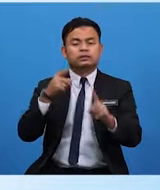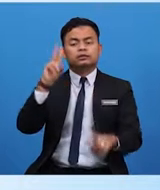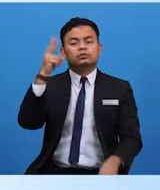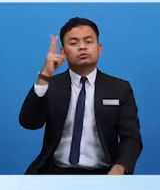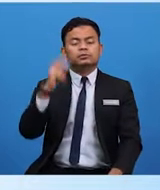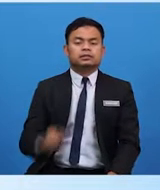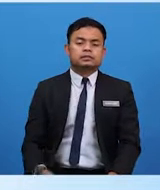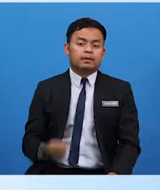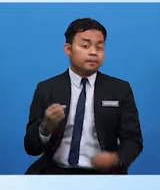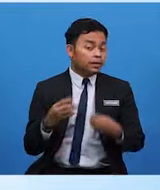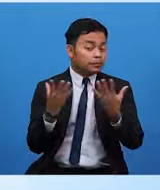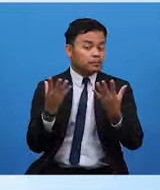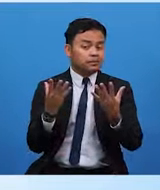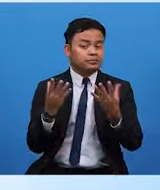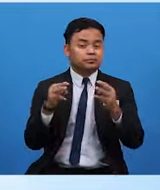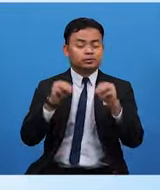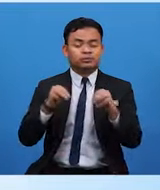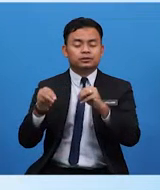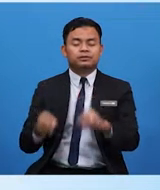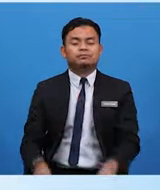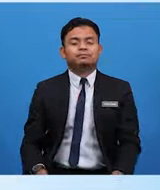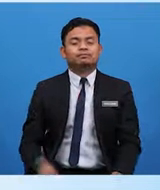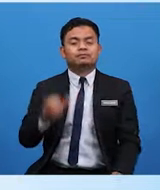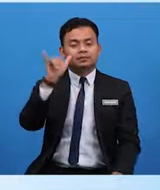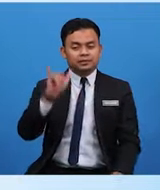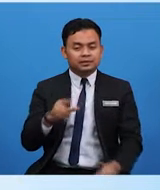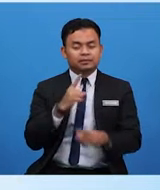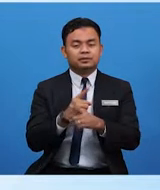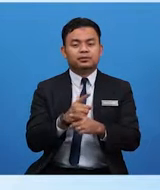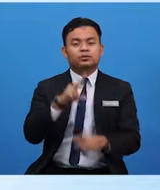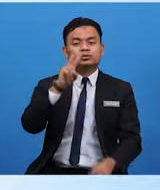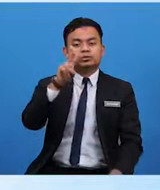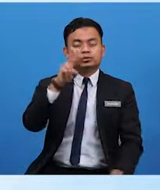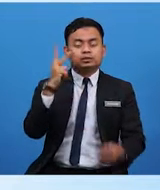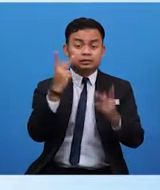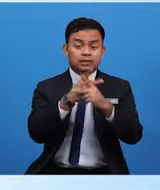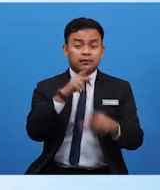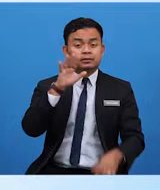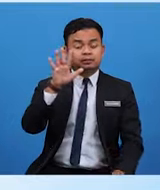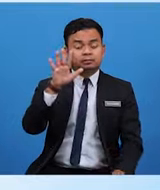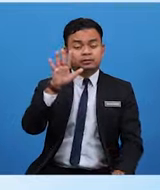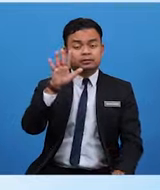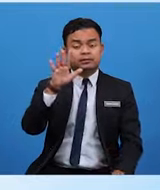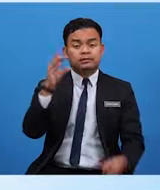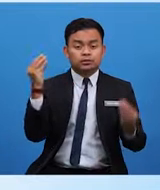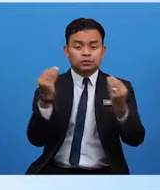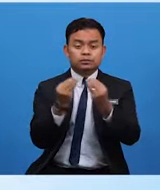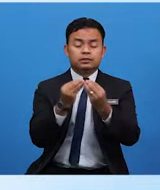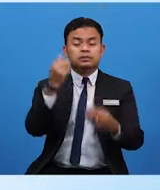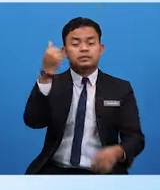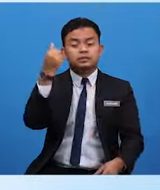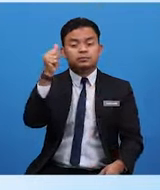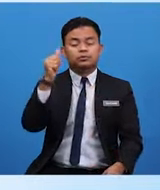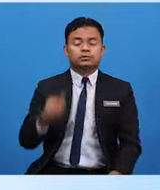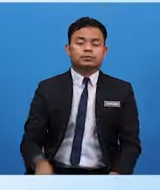berapa ya murid-murid ya betul2 darat 5 = 10